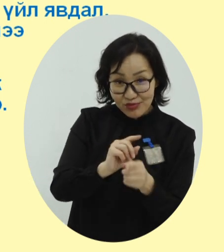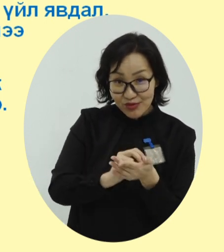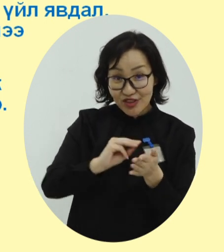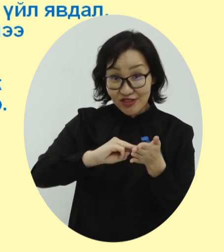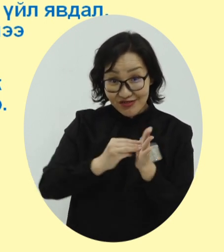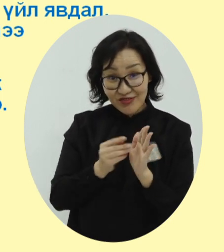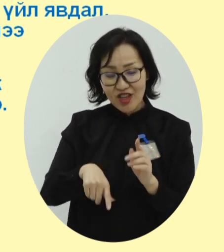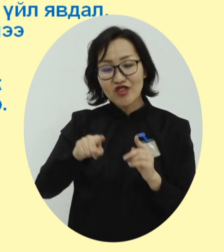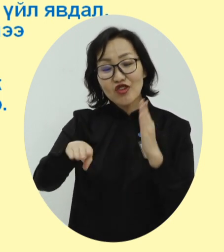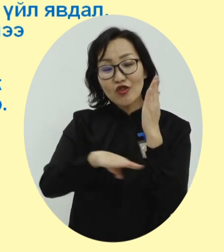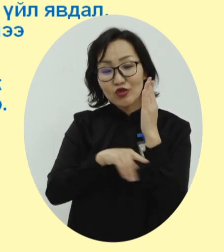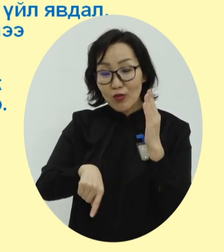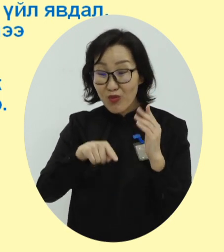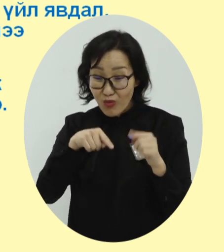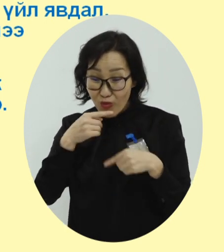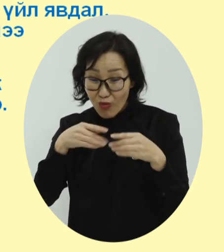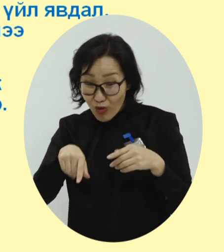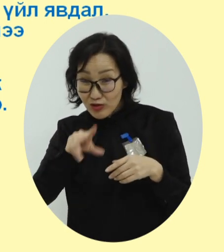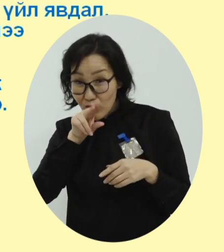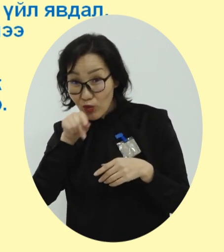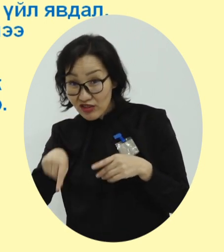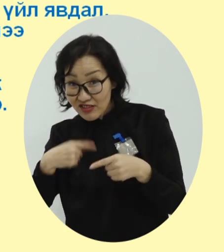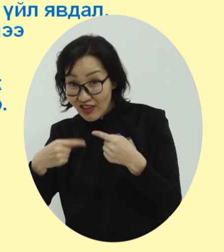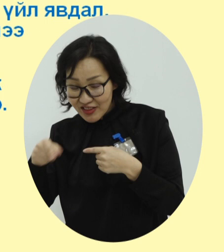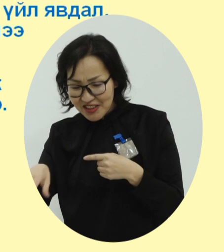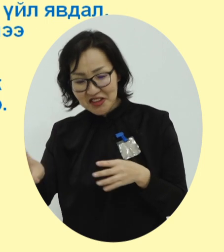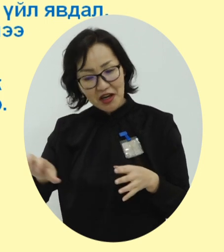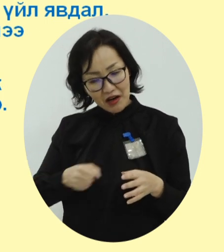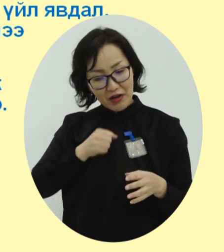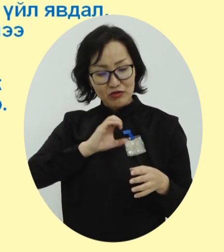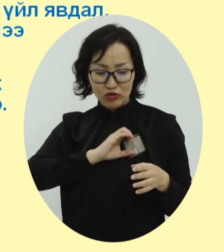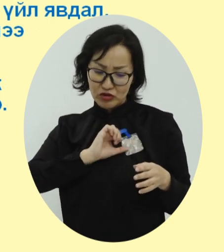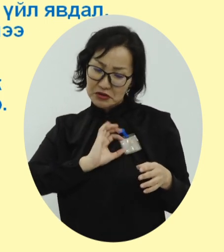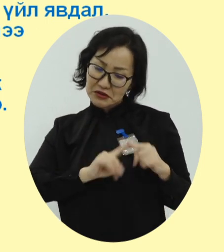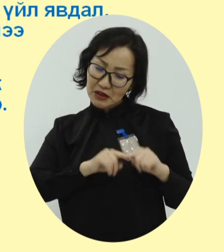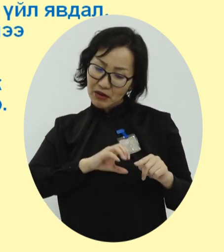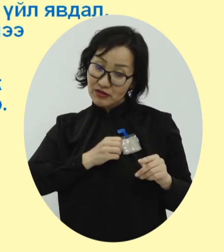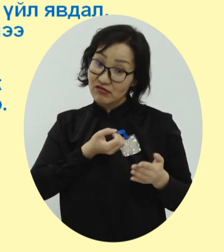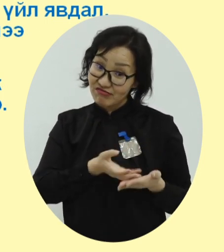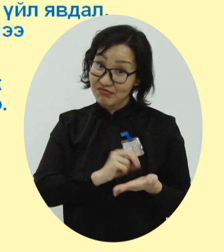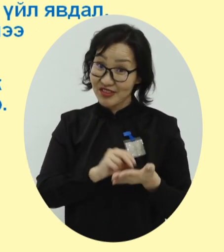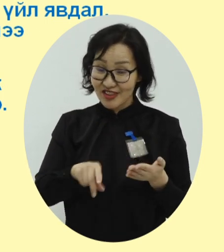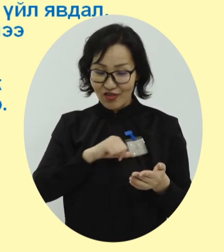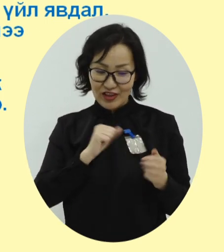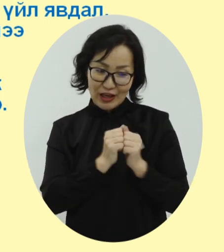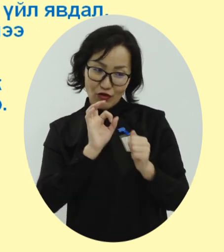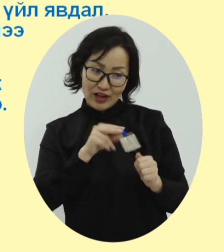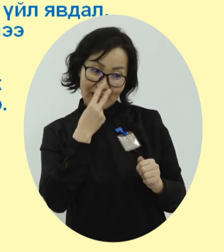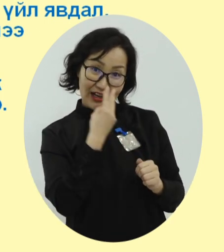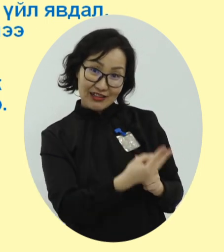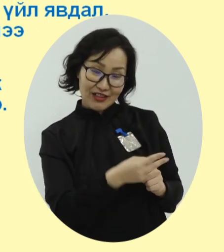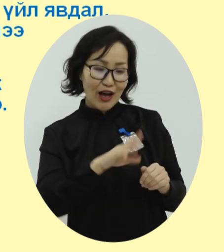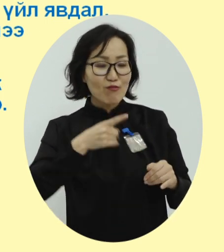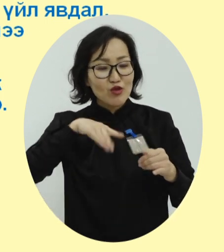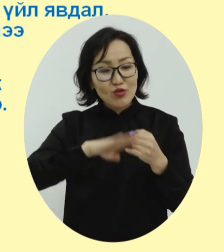юм. Тэр өдөр болсон чухал үйл явдал түүнээс төрсэн сэтгэгдлийг бичиж гэж нэг найз нь харсан бол